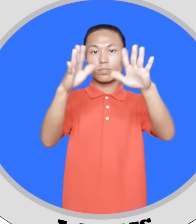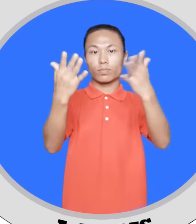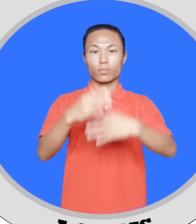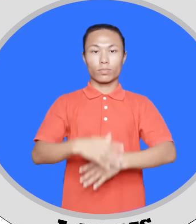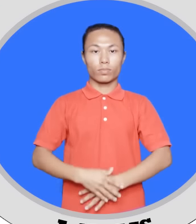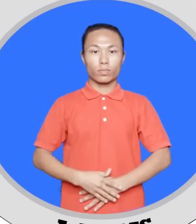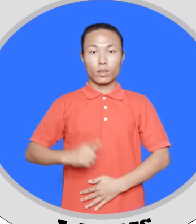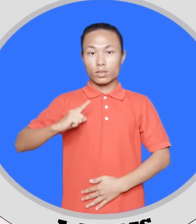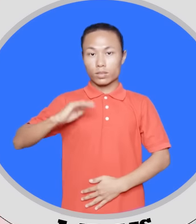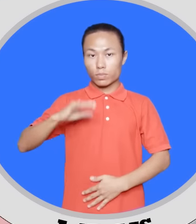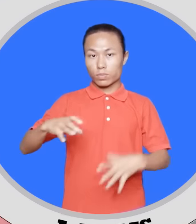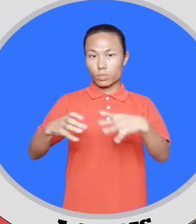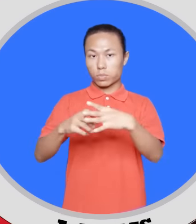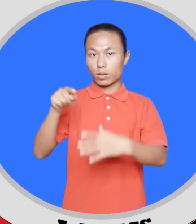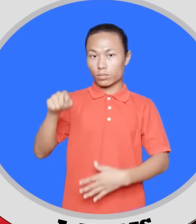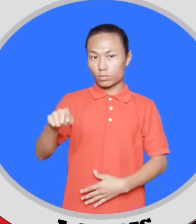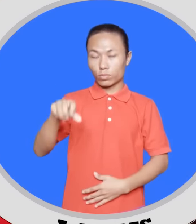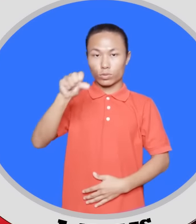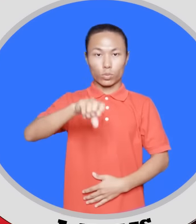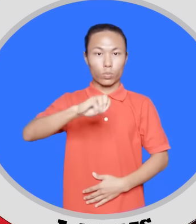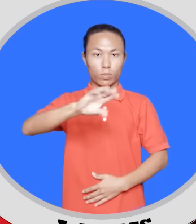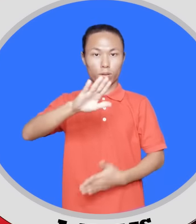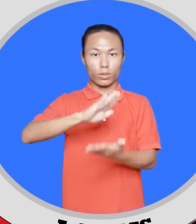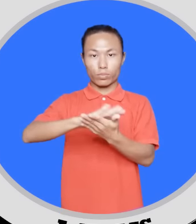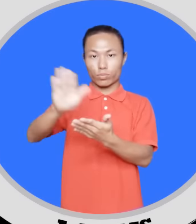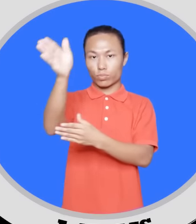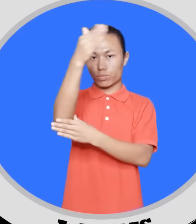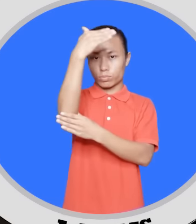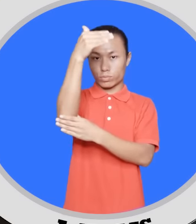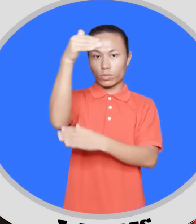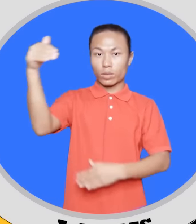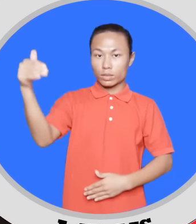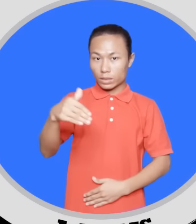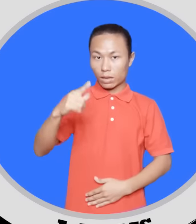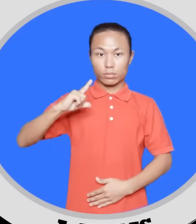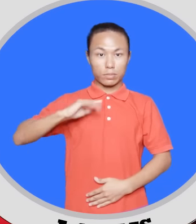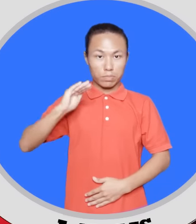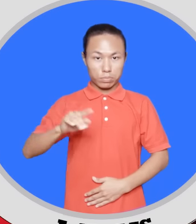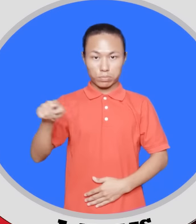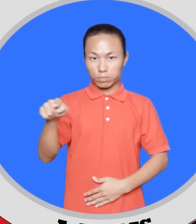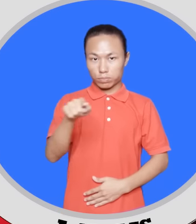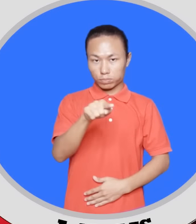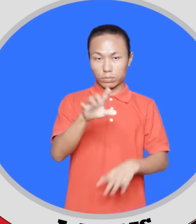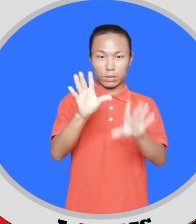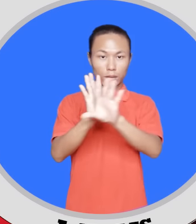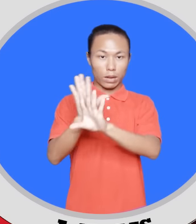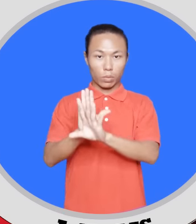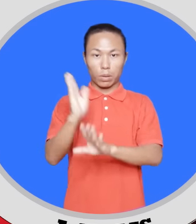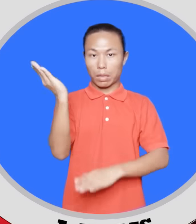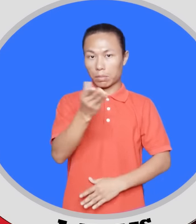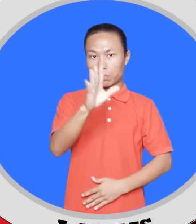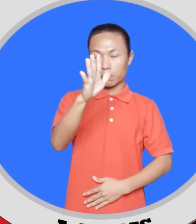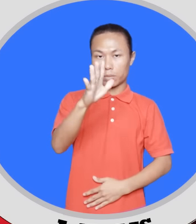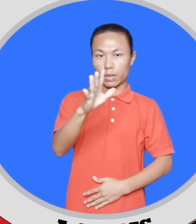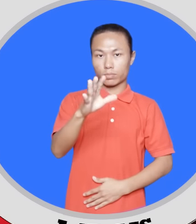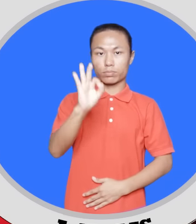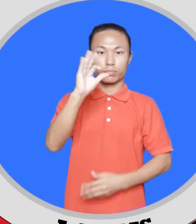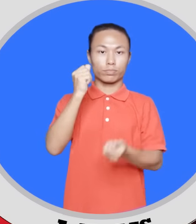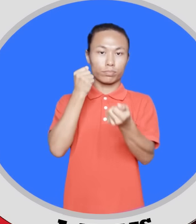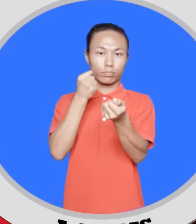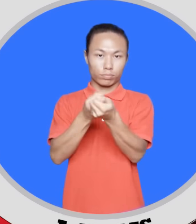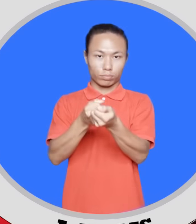ကို MNDA ကထုတ်ပြန်ခဲ့တဲ့သတင်းပဲဖြစ်ပါတယ်ရှင်။အကြံဖတ်ဆက်ကောင်စီထံကနေကိုစန္ဒ